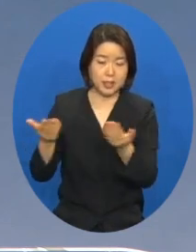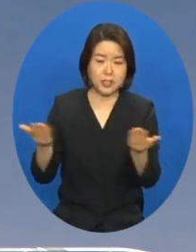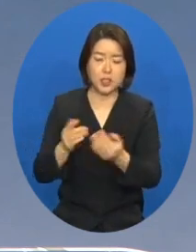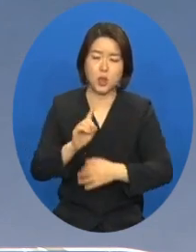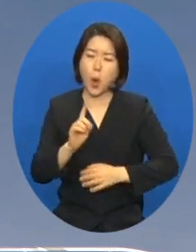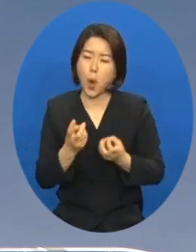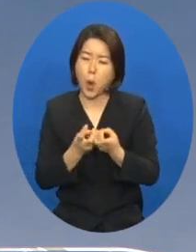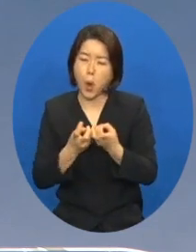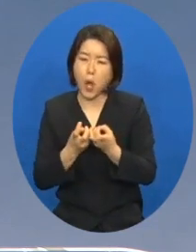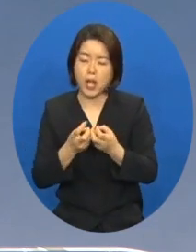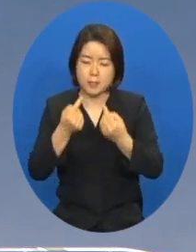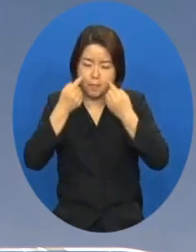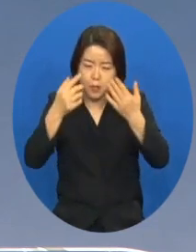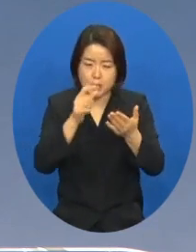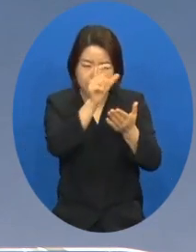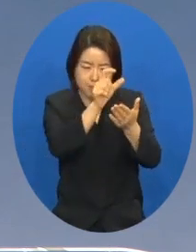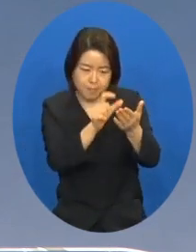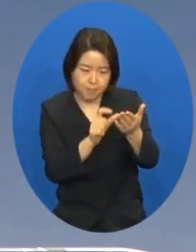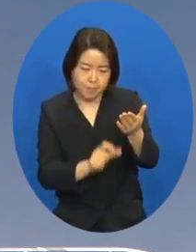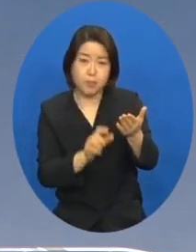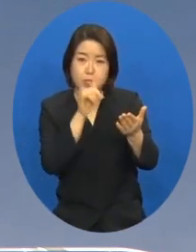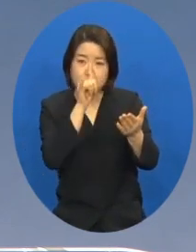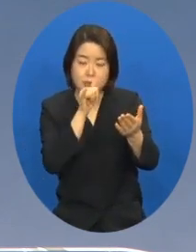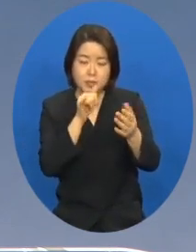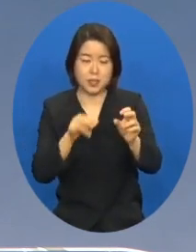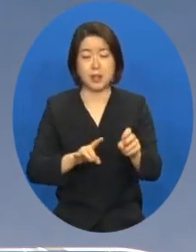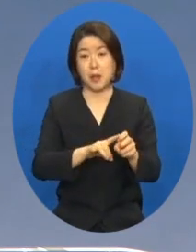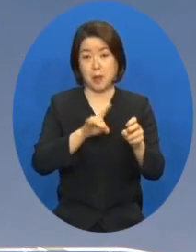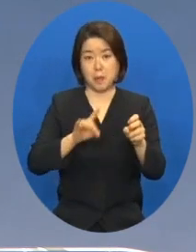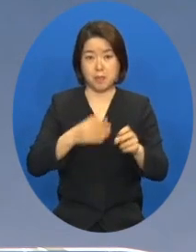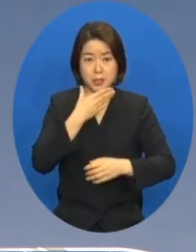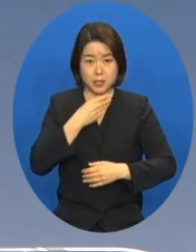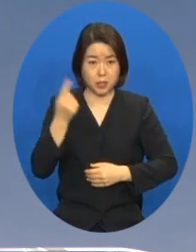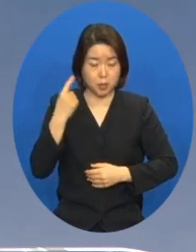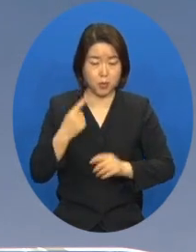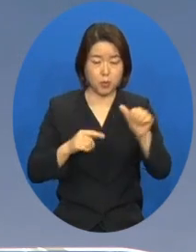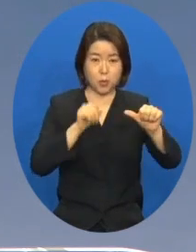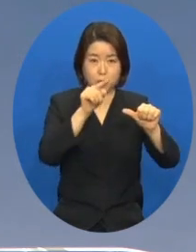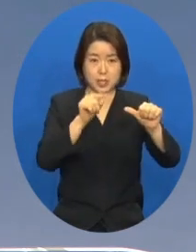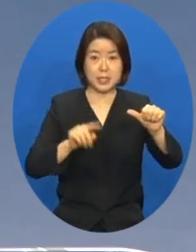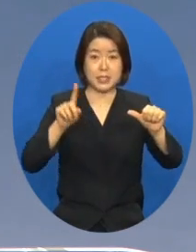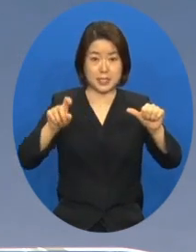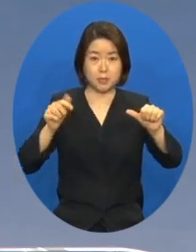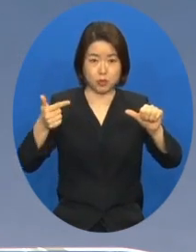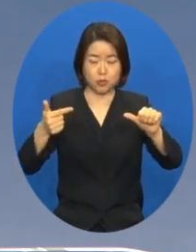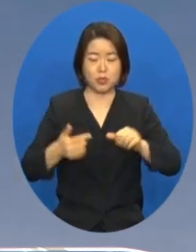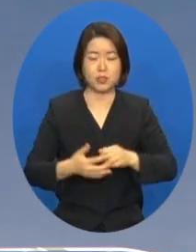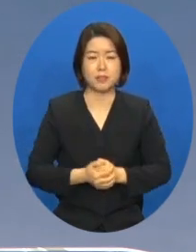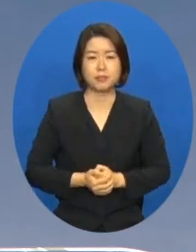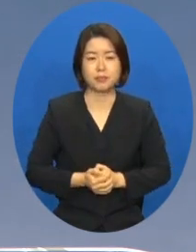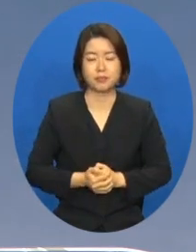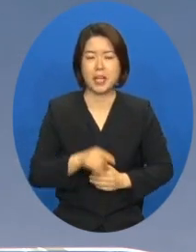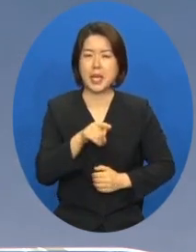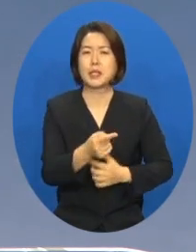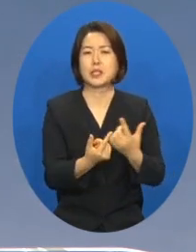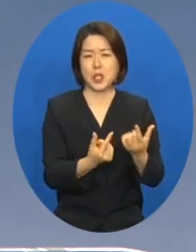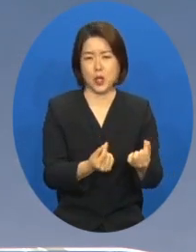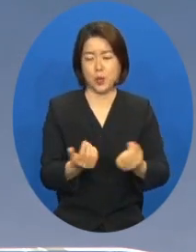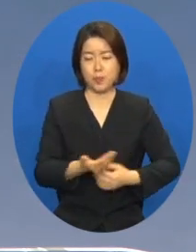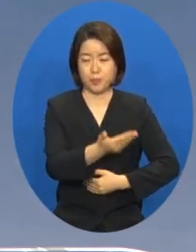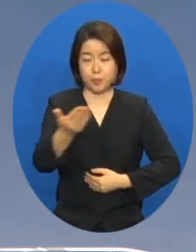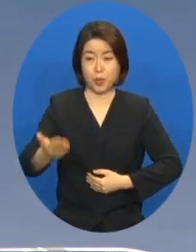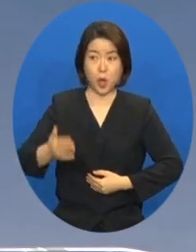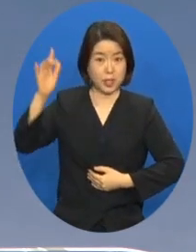것인지를 명확하게 말씀하셨습니다. 마태복음 5장 16절에서 이렇게 말씀하셨습니다. 이같이